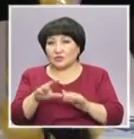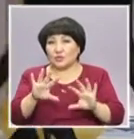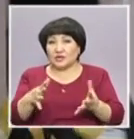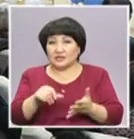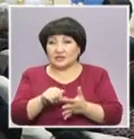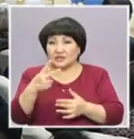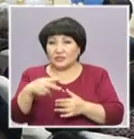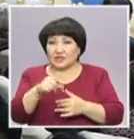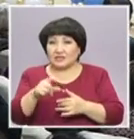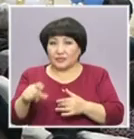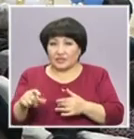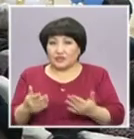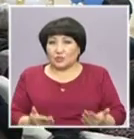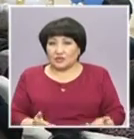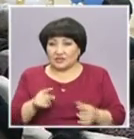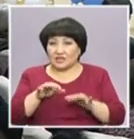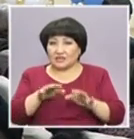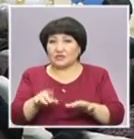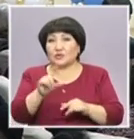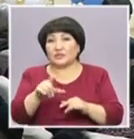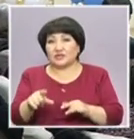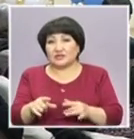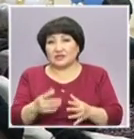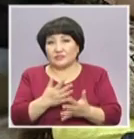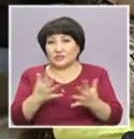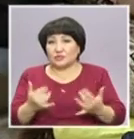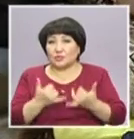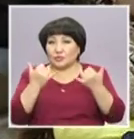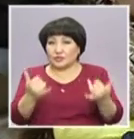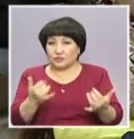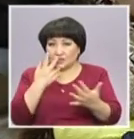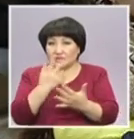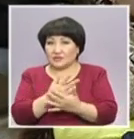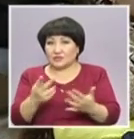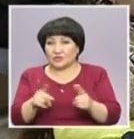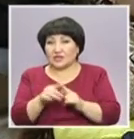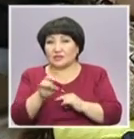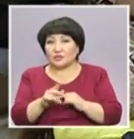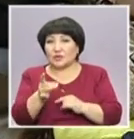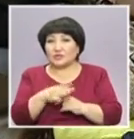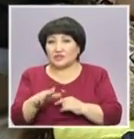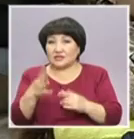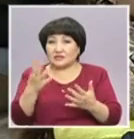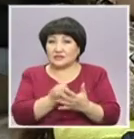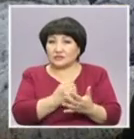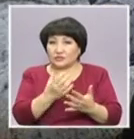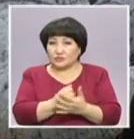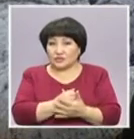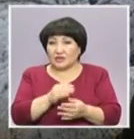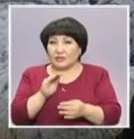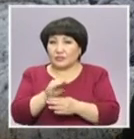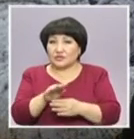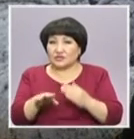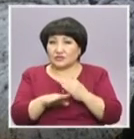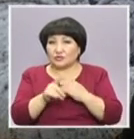астам азамат тұрады екен. Шарада сол жандарға сый құрмет көрсетілді. Сондай-ақ Наурызбай ауданының жетістіктерге жетуіне үлес қосқан тұрғындарға